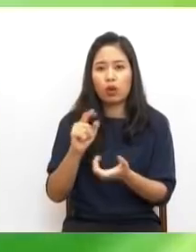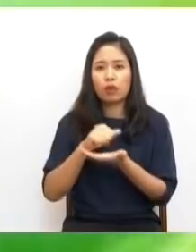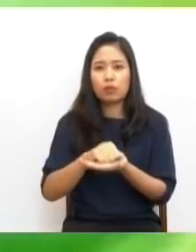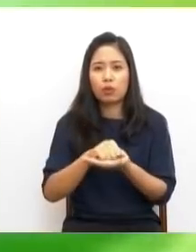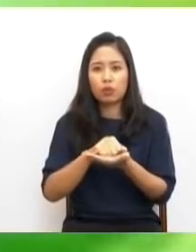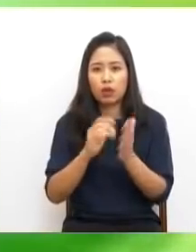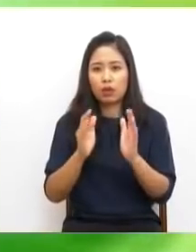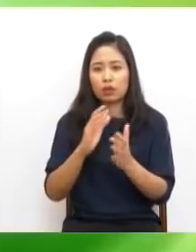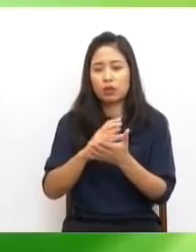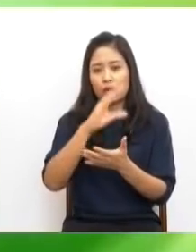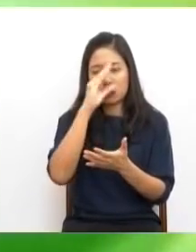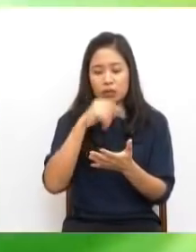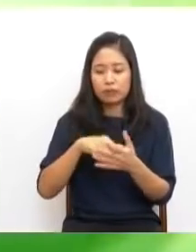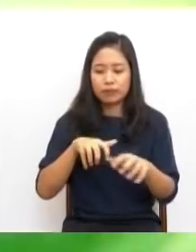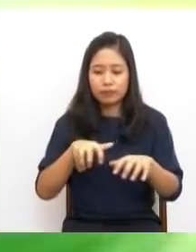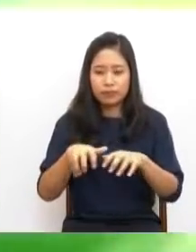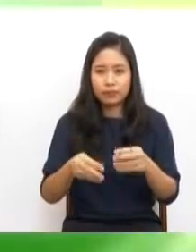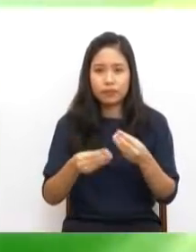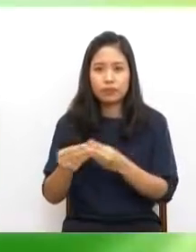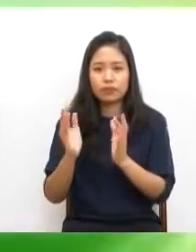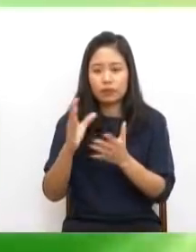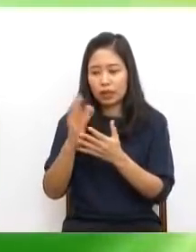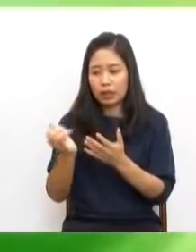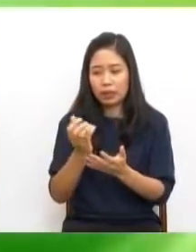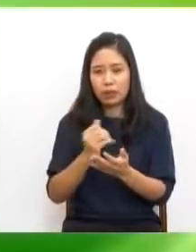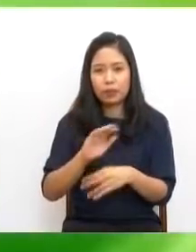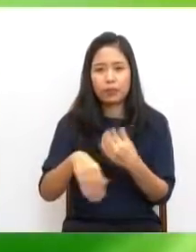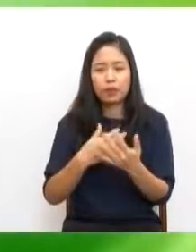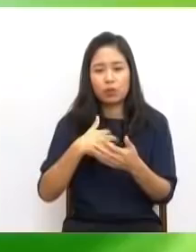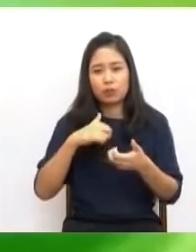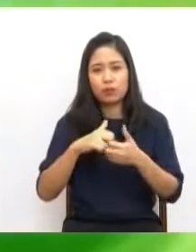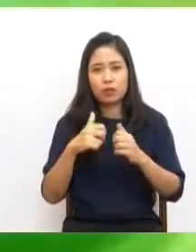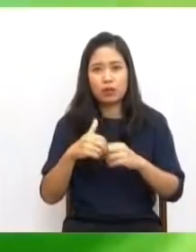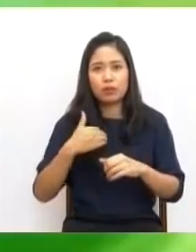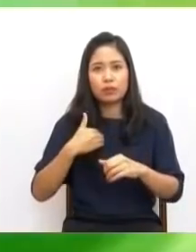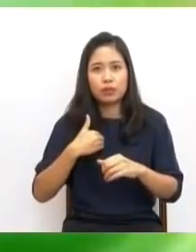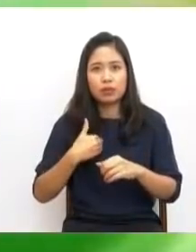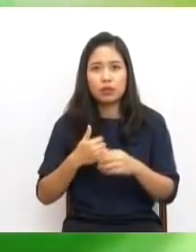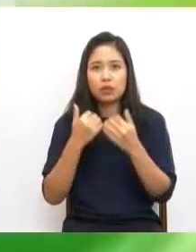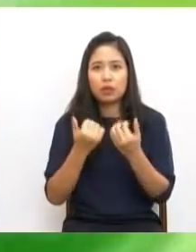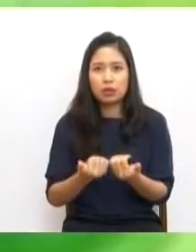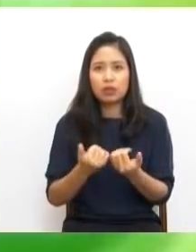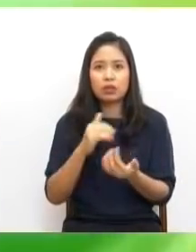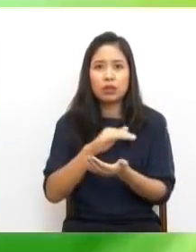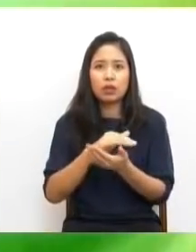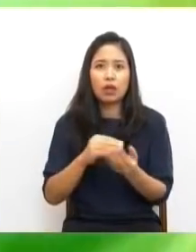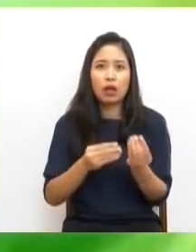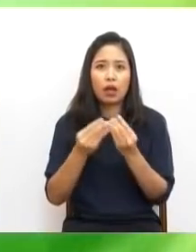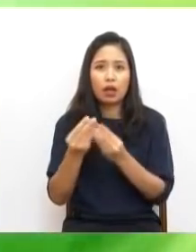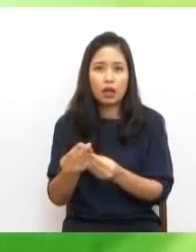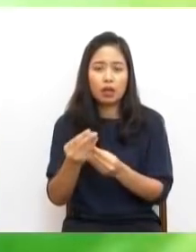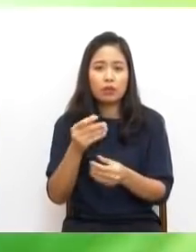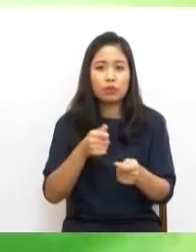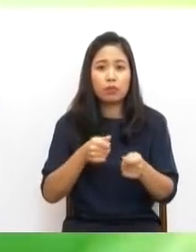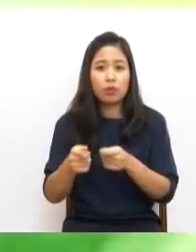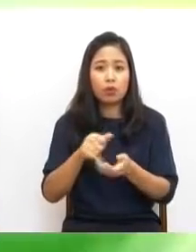ราะมีจำนวนมากเกินไปพื้นที่มีจำกัดอย่างนี้เป็นต้นนะครับ ดังนั้นเนี่ยเพื่อให้การบริการ